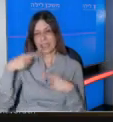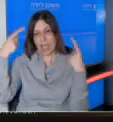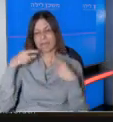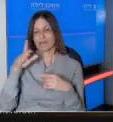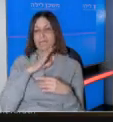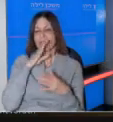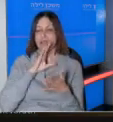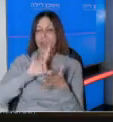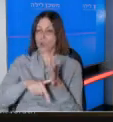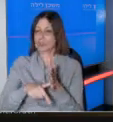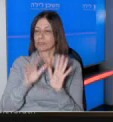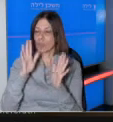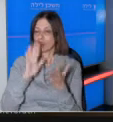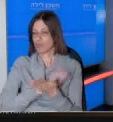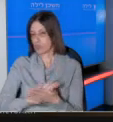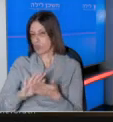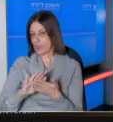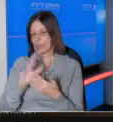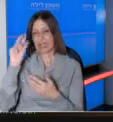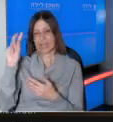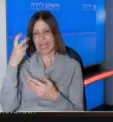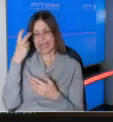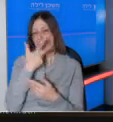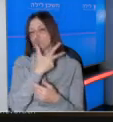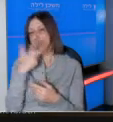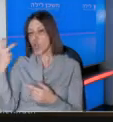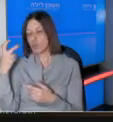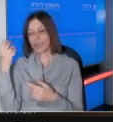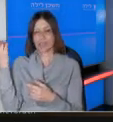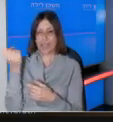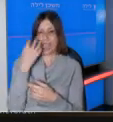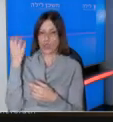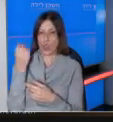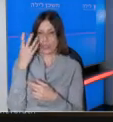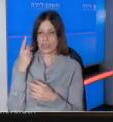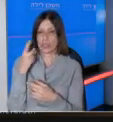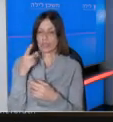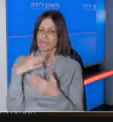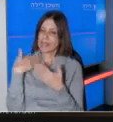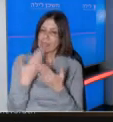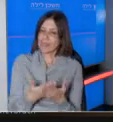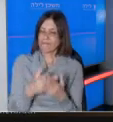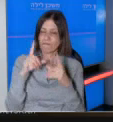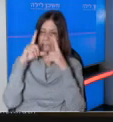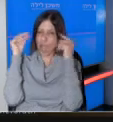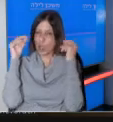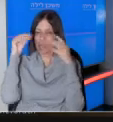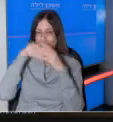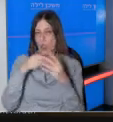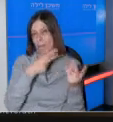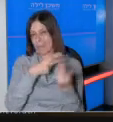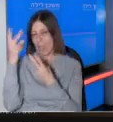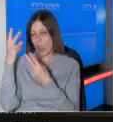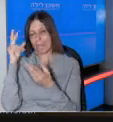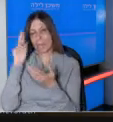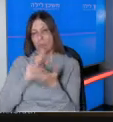בעיה לוגיסטית מאוד פשוטה, לגייס 300 ניידות, לנדב אחיות מבתי חולים